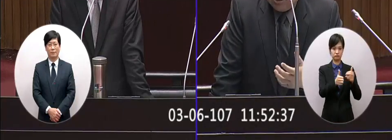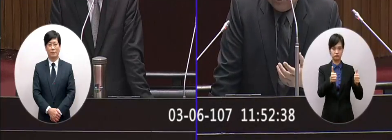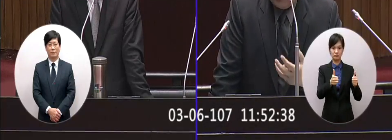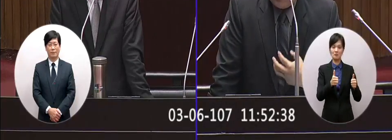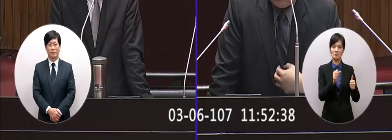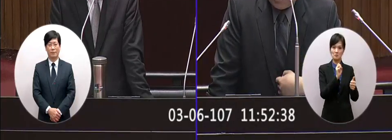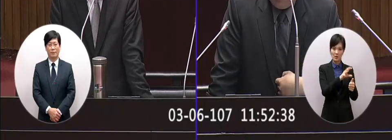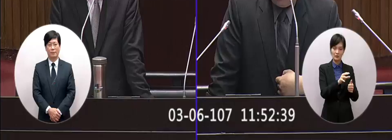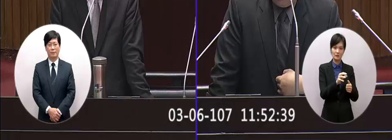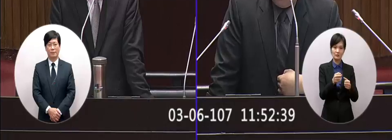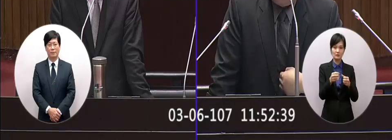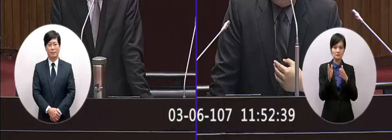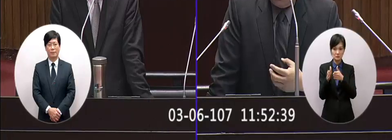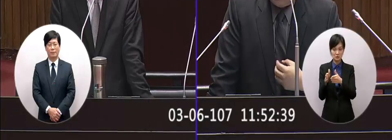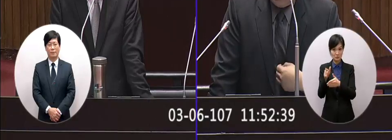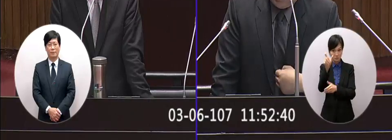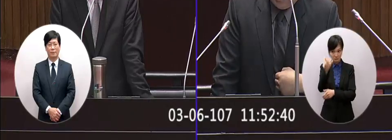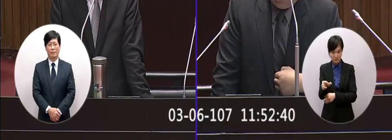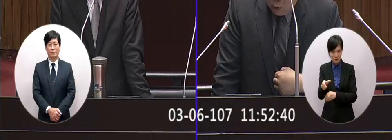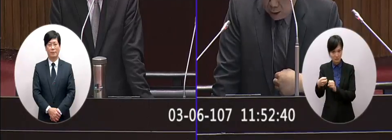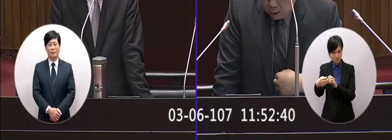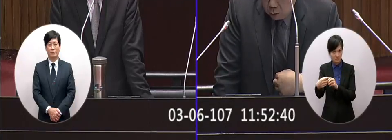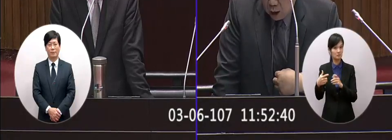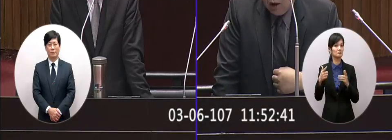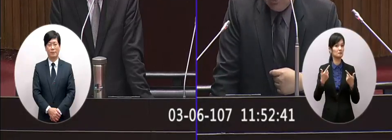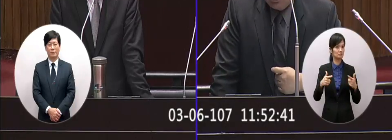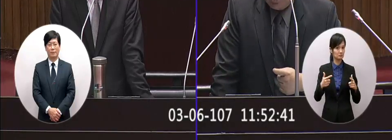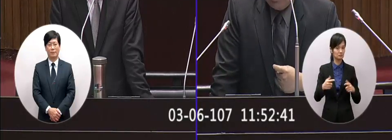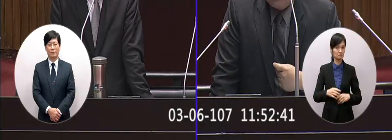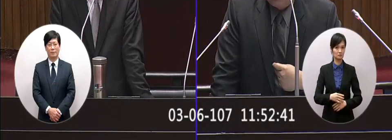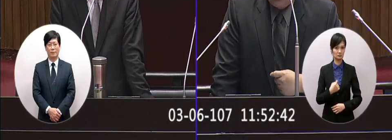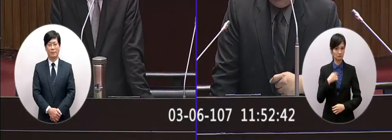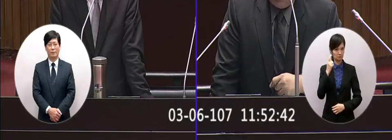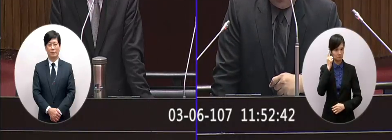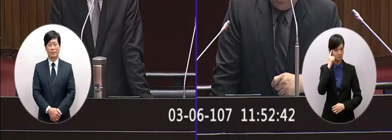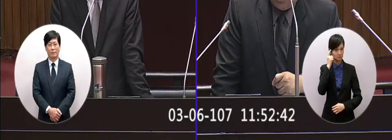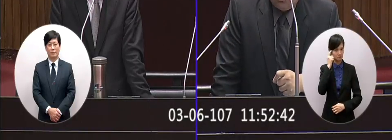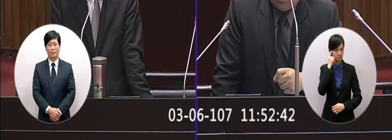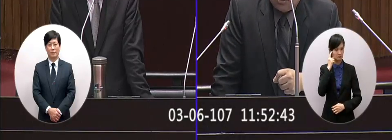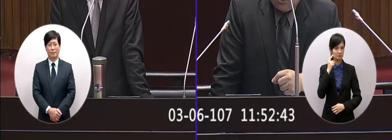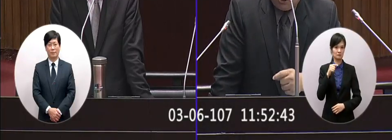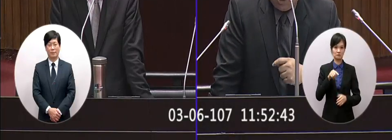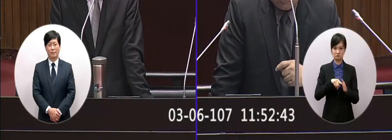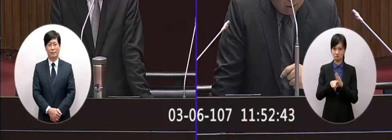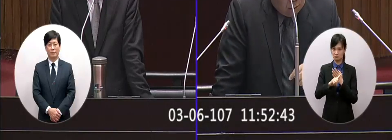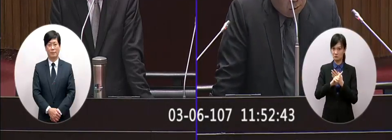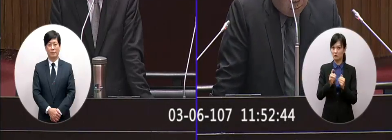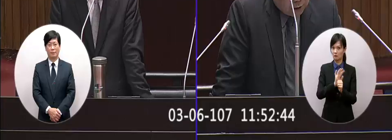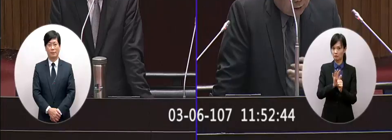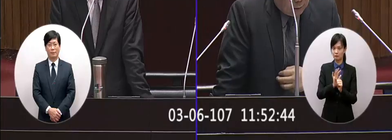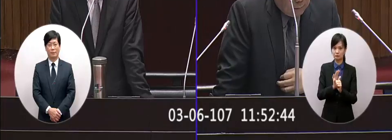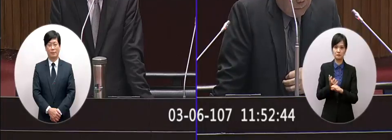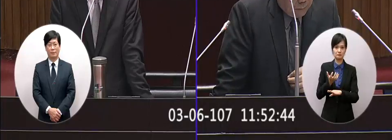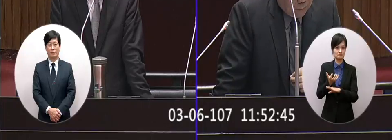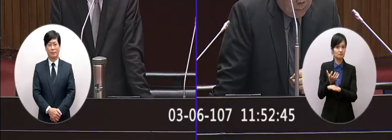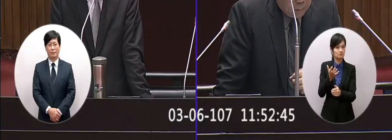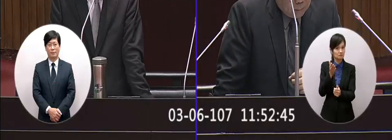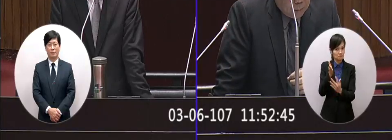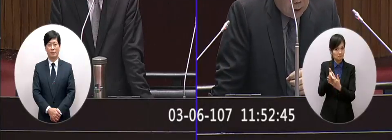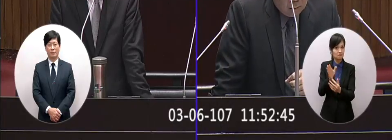好。但是现在的情况里面，除了现金之外的话，专业服务的就是说介入是重要的。下一